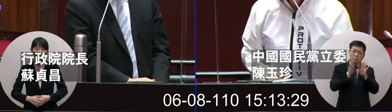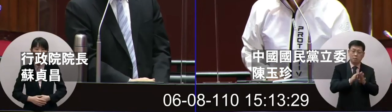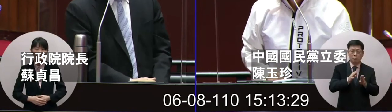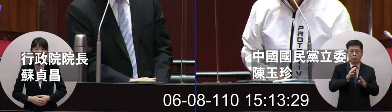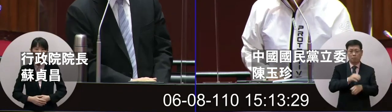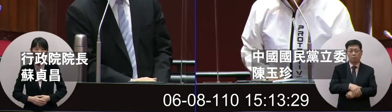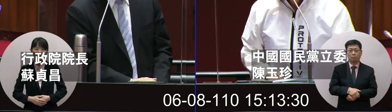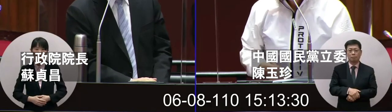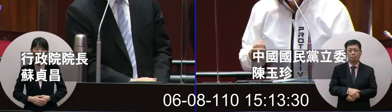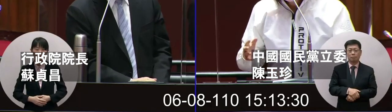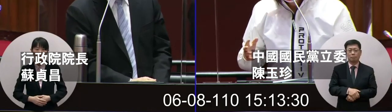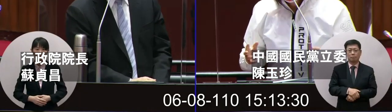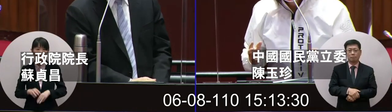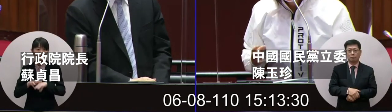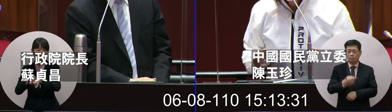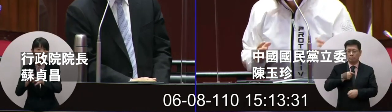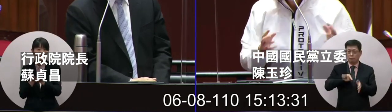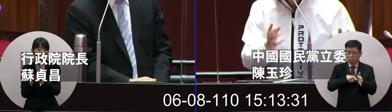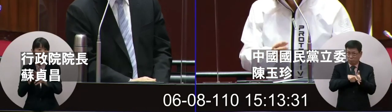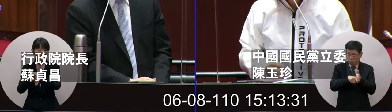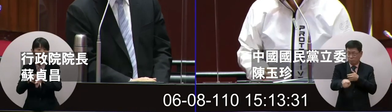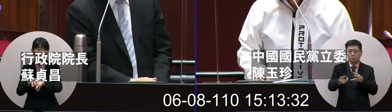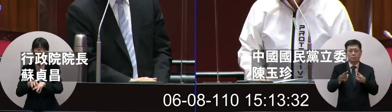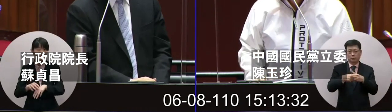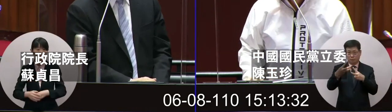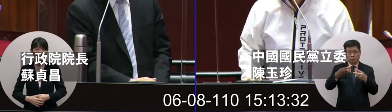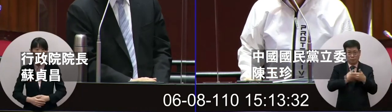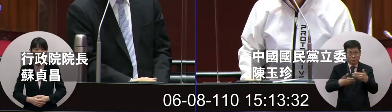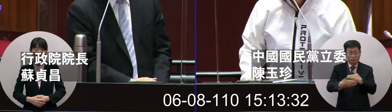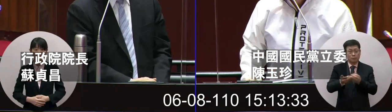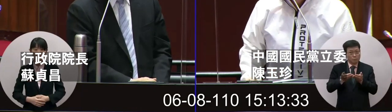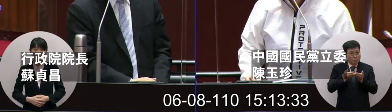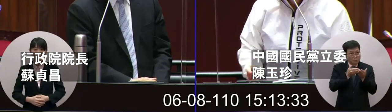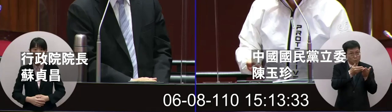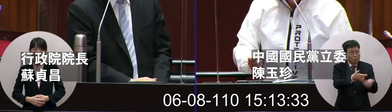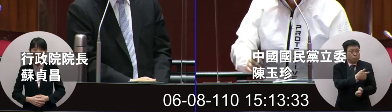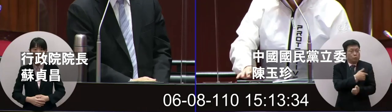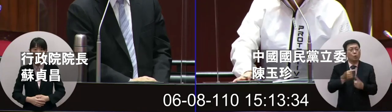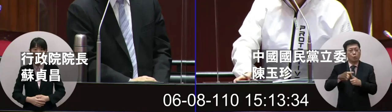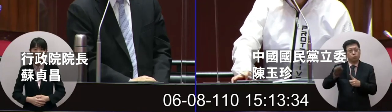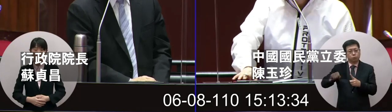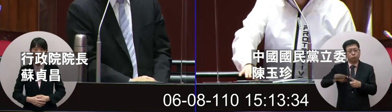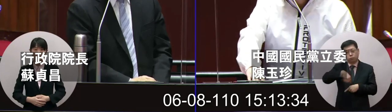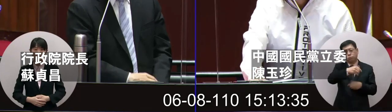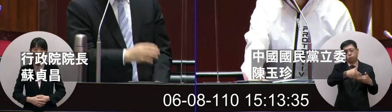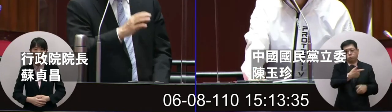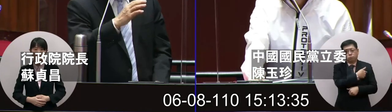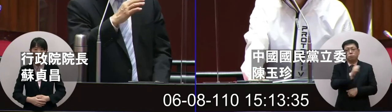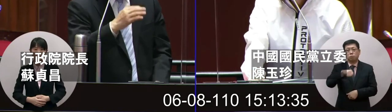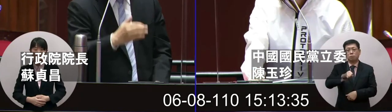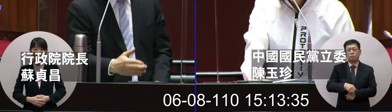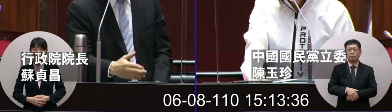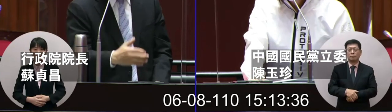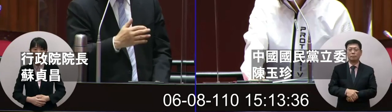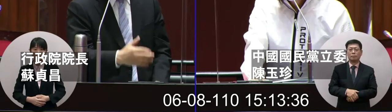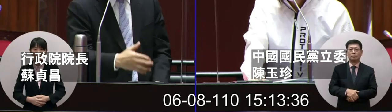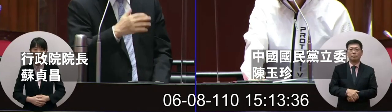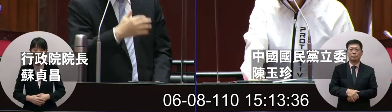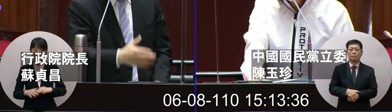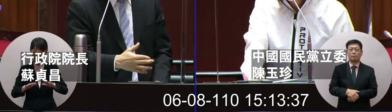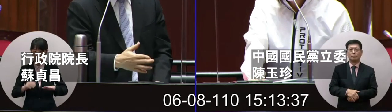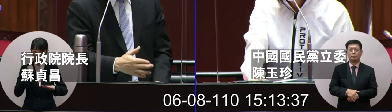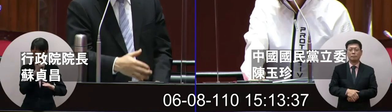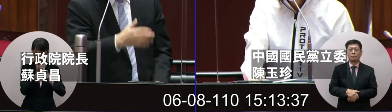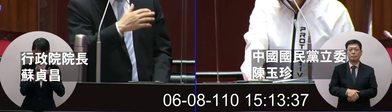啊。 出境怎样？ 开一条小三通的船到厦门，让我们去打疫苗啊。我们有的愿意到大陆去打疫苗啊。 我们对于现在国